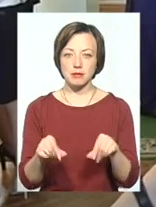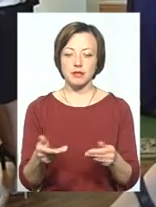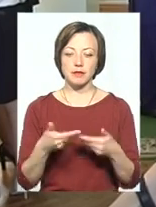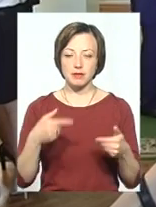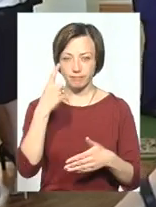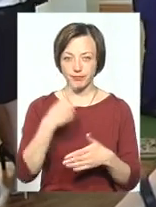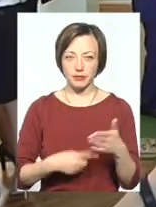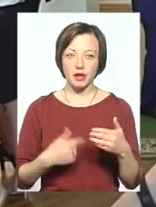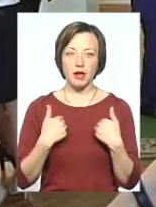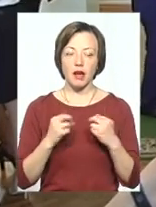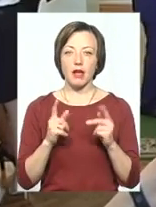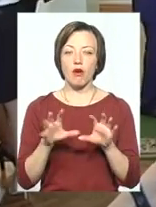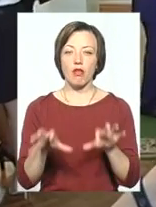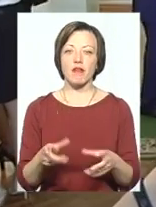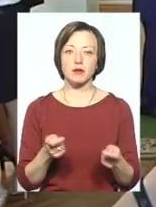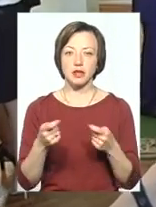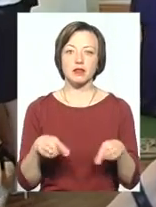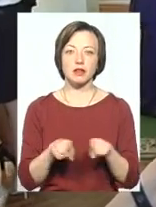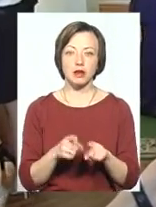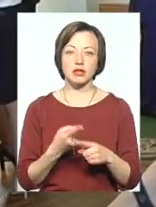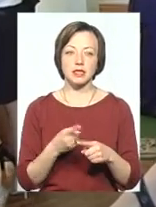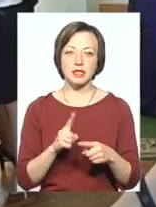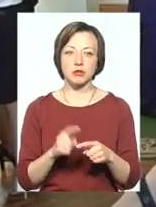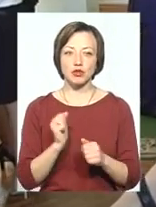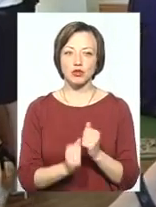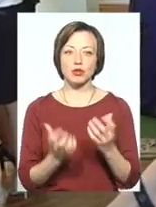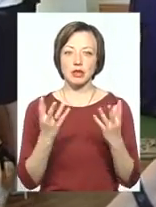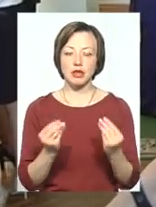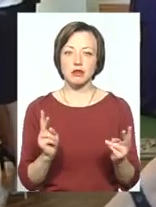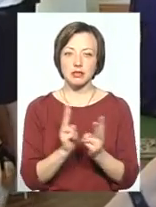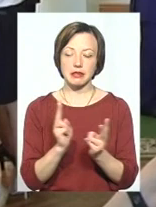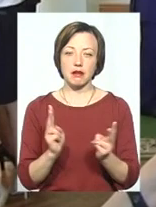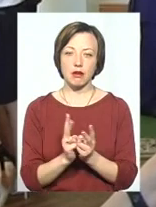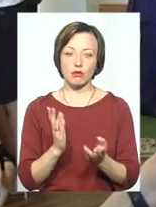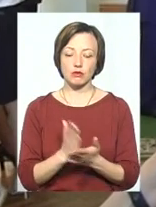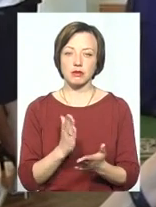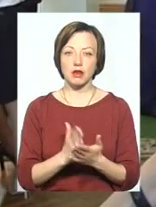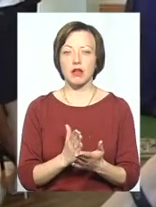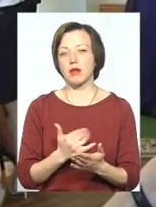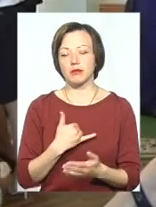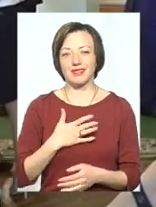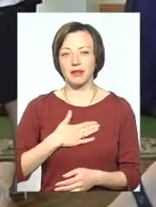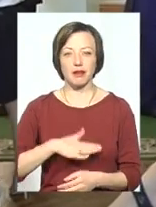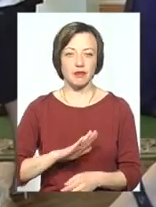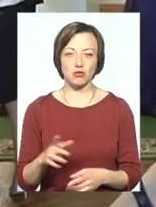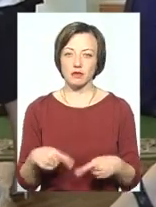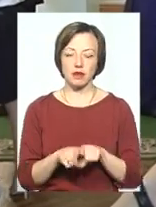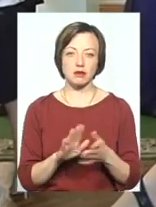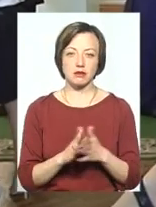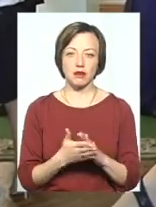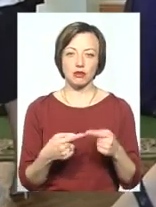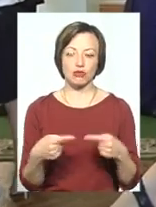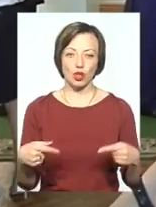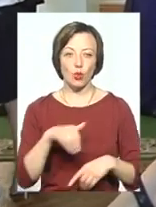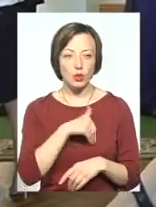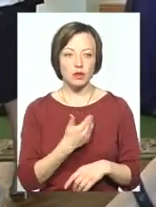переконалися. Я, як голова адміністрації, також з цим майже щодня стикаюся. Мене не влаштовує такий стан речей. І мені